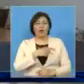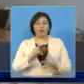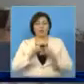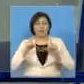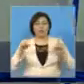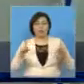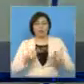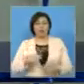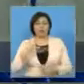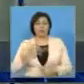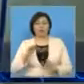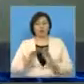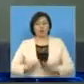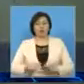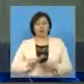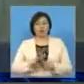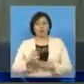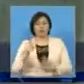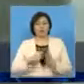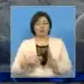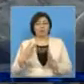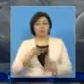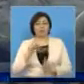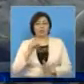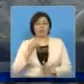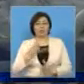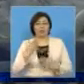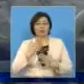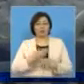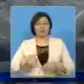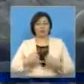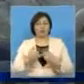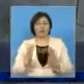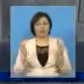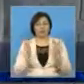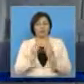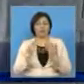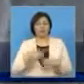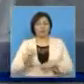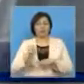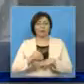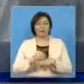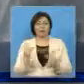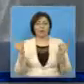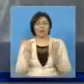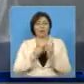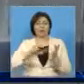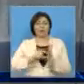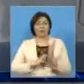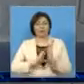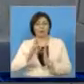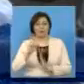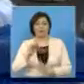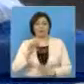Фтизиопульмонологиялық орталық 500 орынға есептелген, оның 75-і реанимациялық көмек көрсетуге арналған керует. Аймақ басшысы қабылдау бөлмесінен бастап,